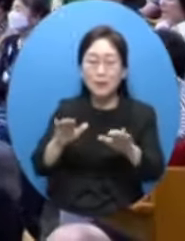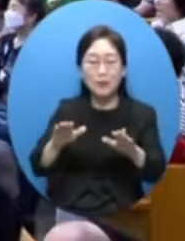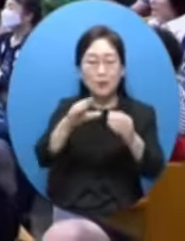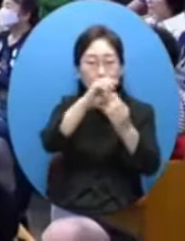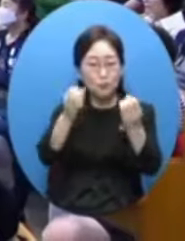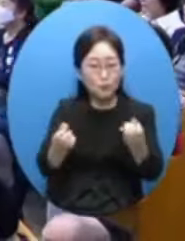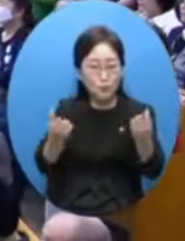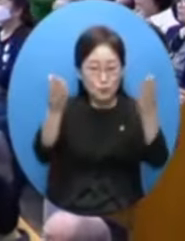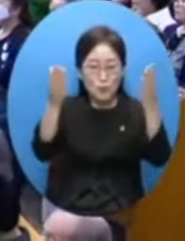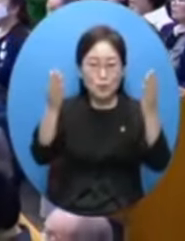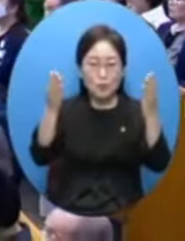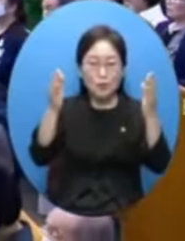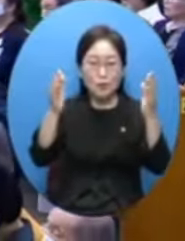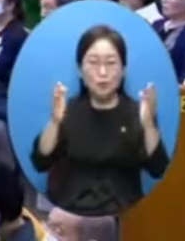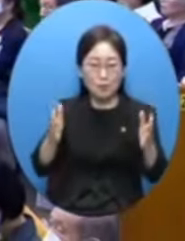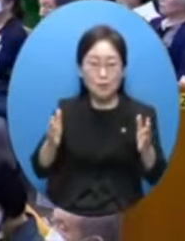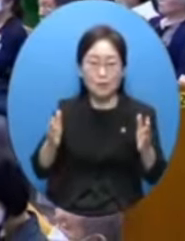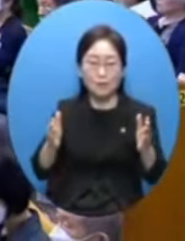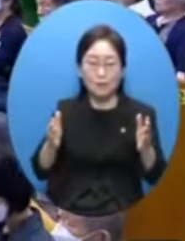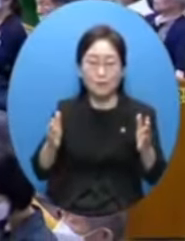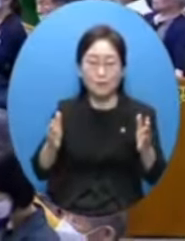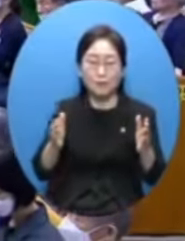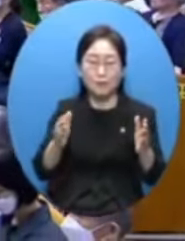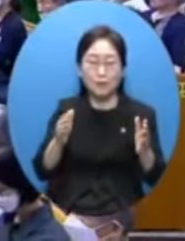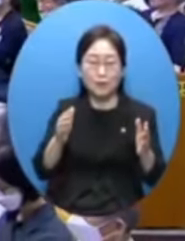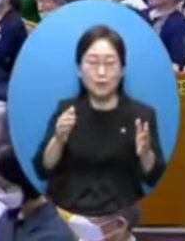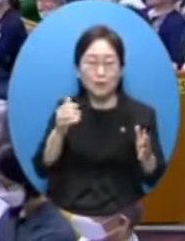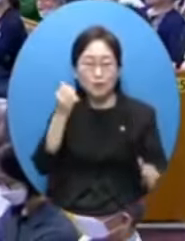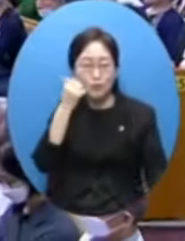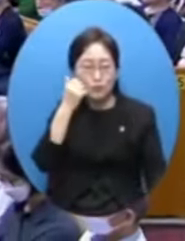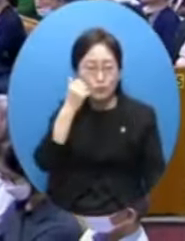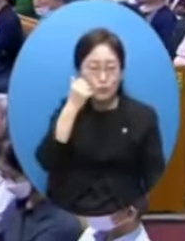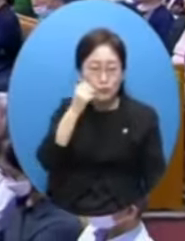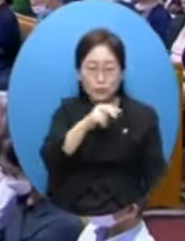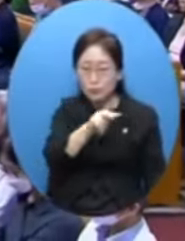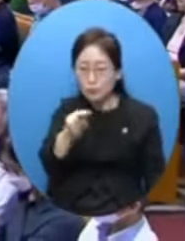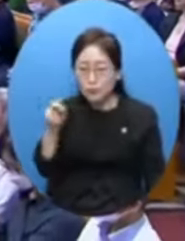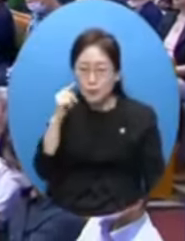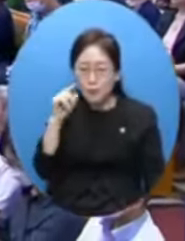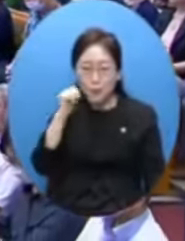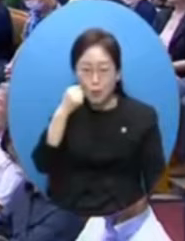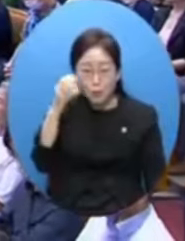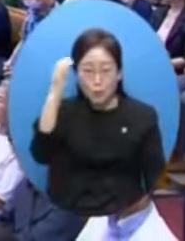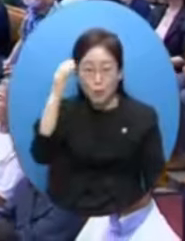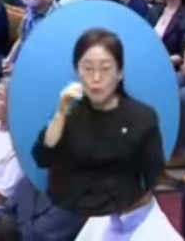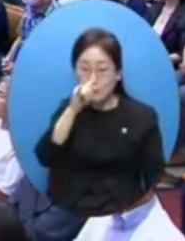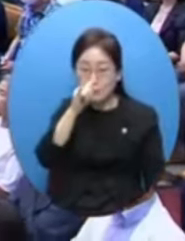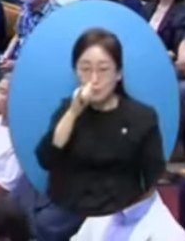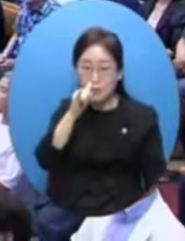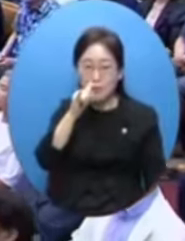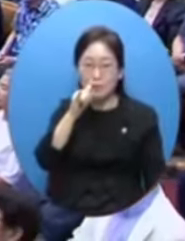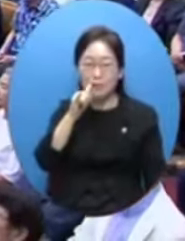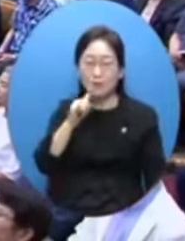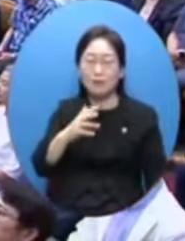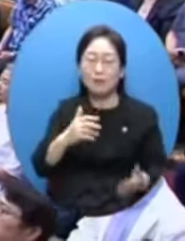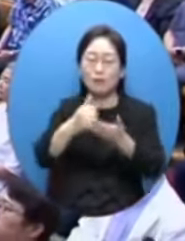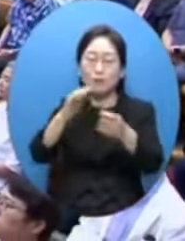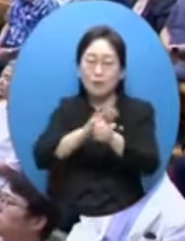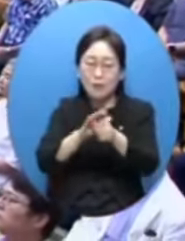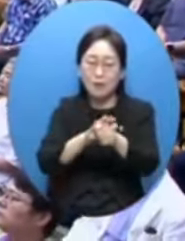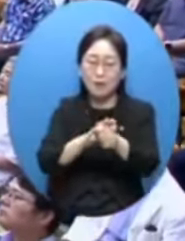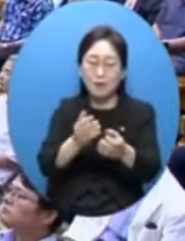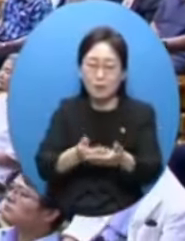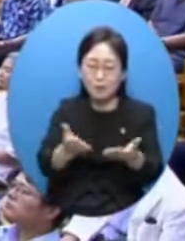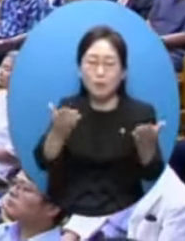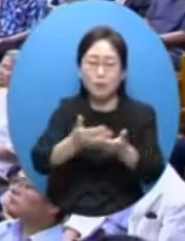추석 명절을 맞이해서 여러분 주변에 어렵게 고통감 사는 많은 사람들에게 주의 사랑을 실천하며